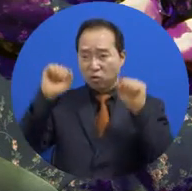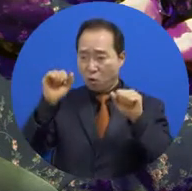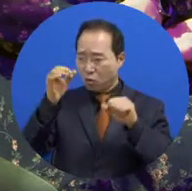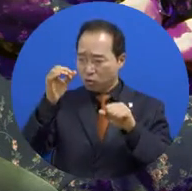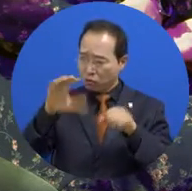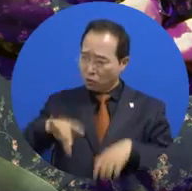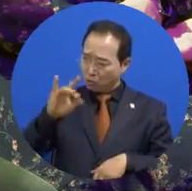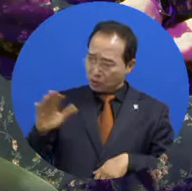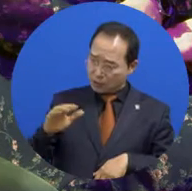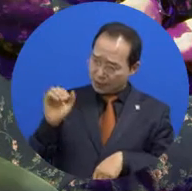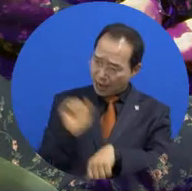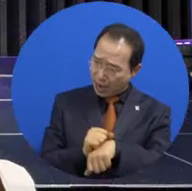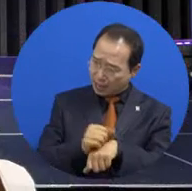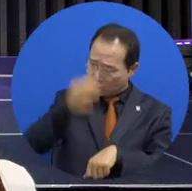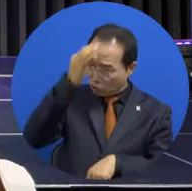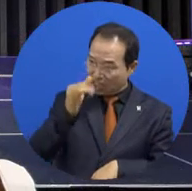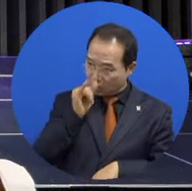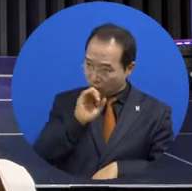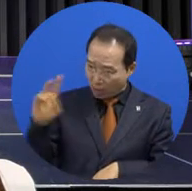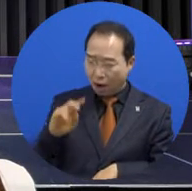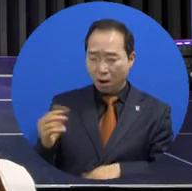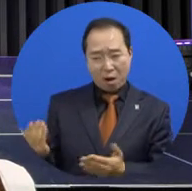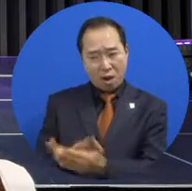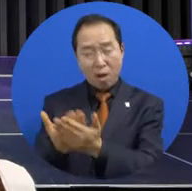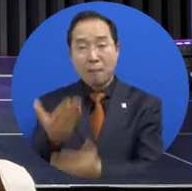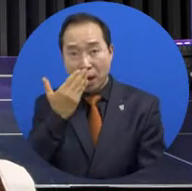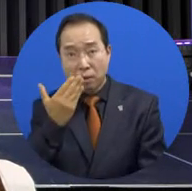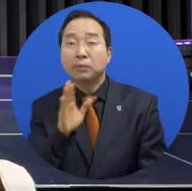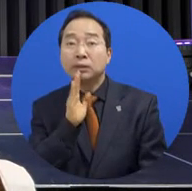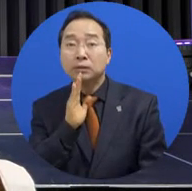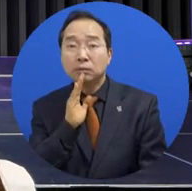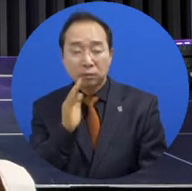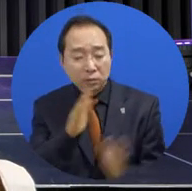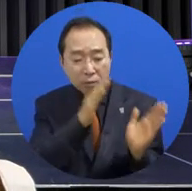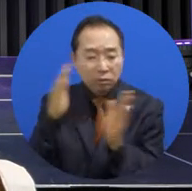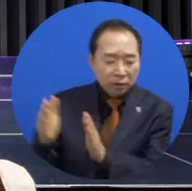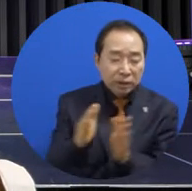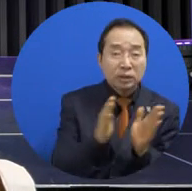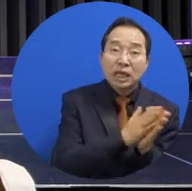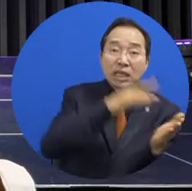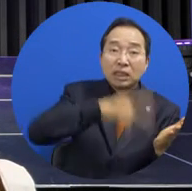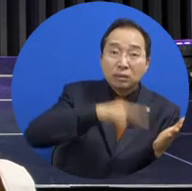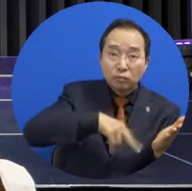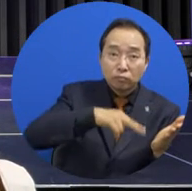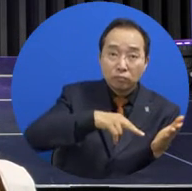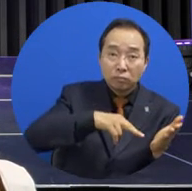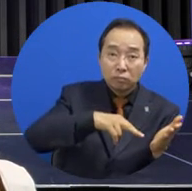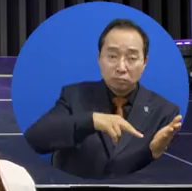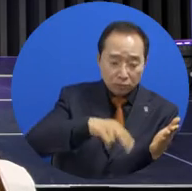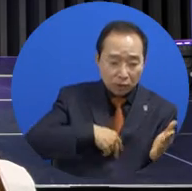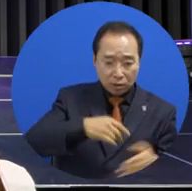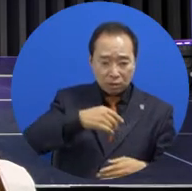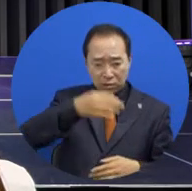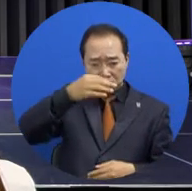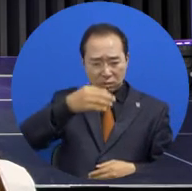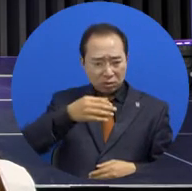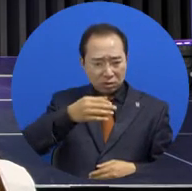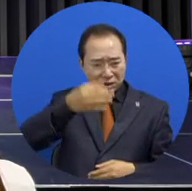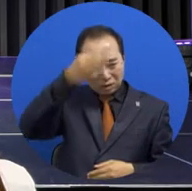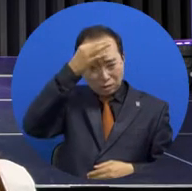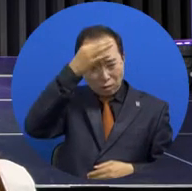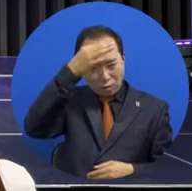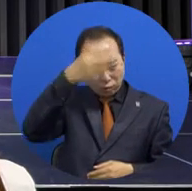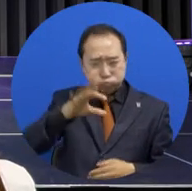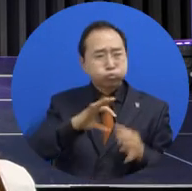쓰는 것은 재능하고 상관없이 존재하면 바로 시작하는 게 읽고